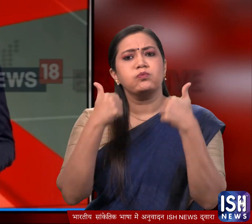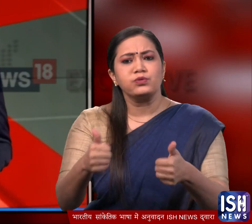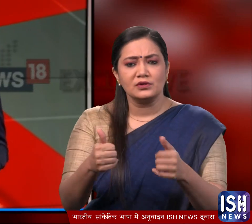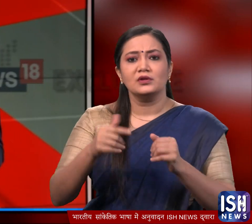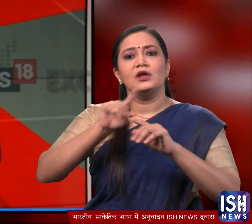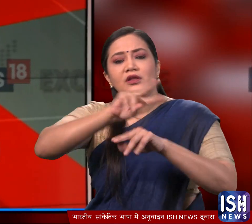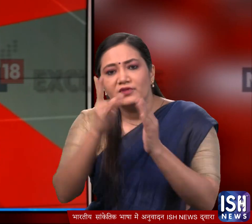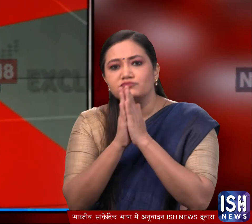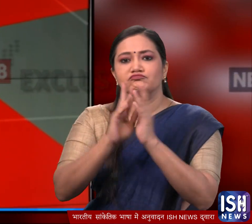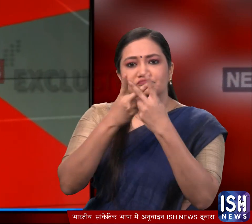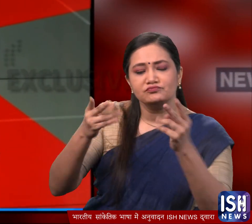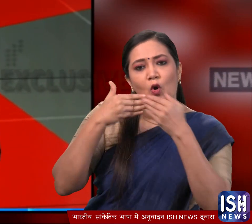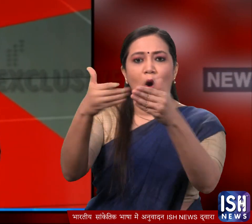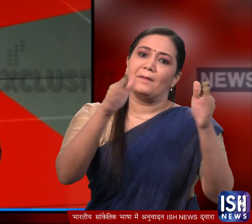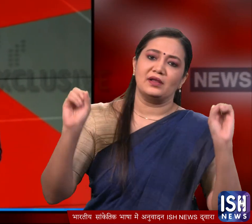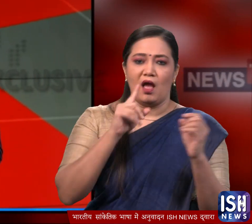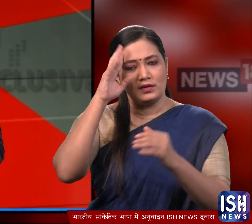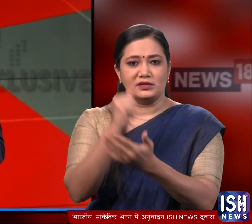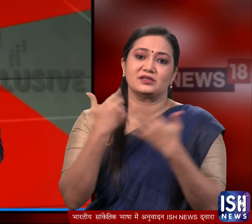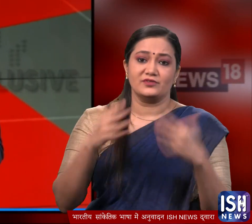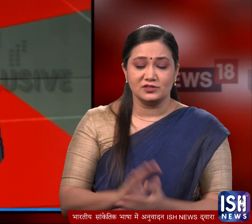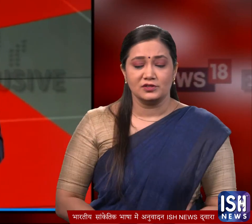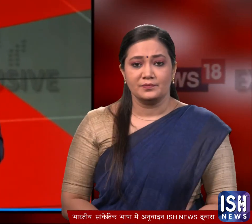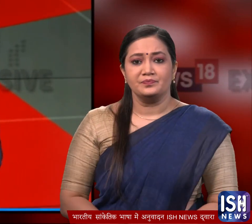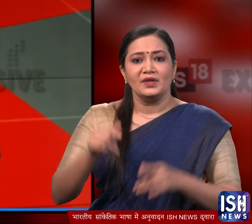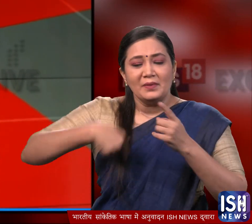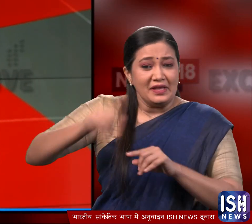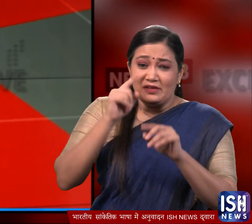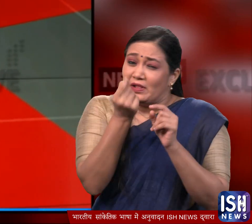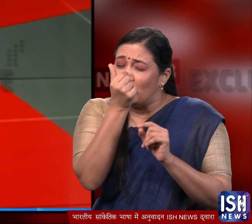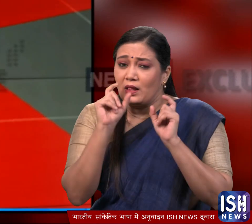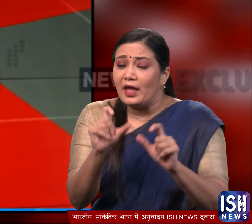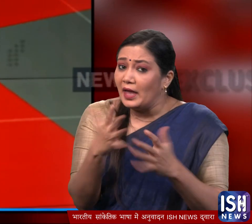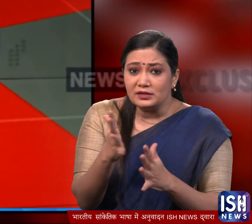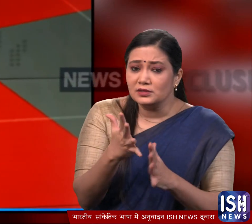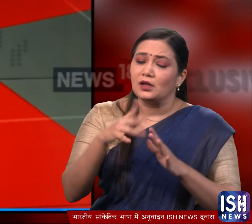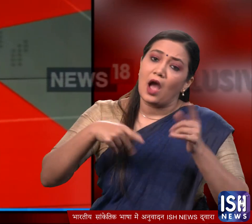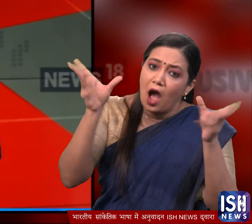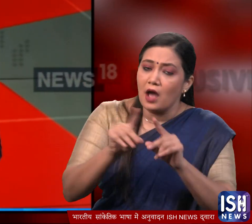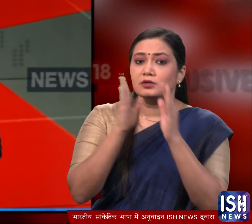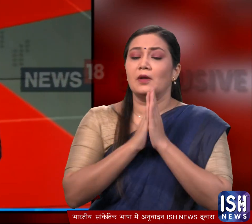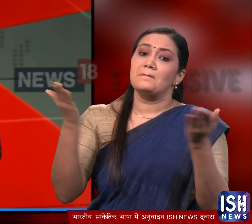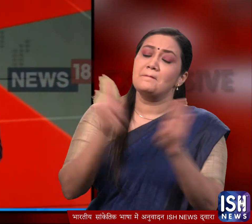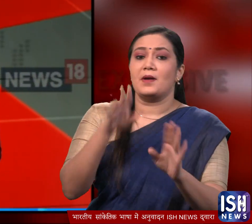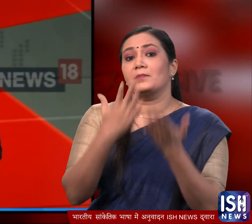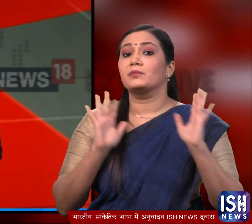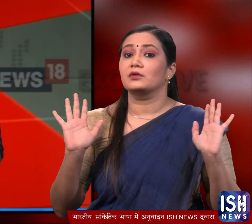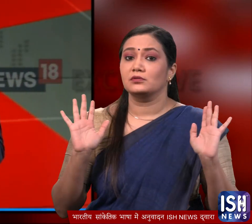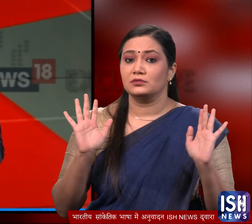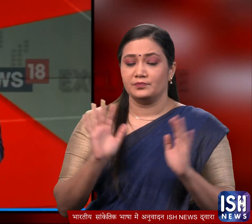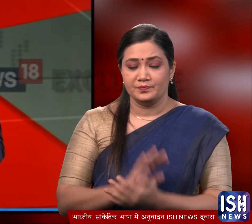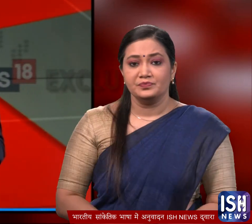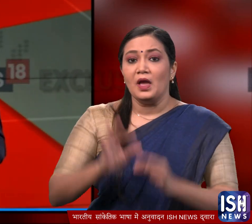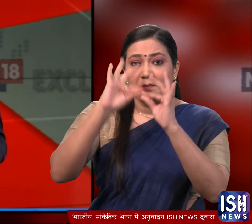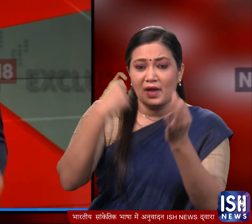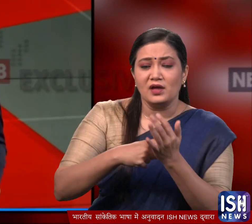वहां सभी धर्मस्थलों को खोलने का फैसला किया गया। लेकिन हम लोगों ने अगर थोड़ी भी लापरवाही दिखाई तो मंदिरों को फिर से बंद करने की नौबत भी आ सकती है, क्योंकि